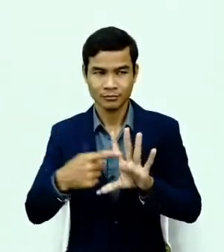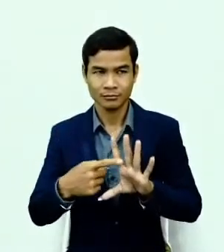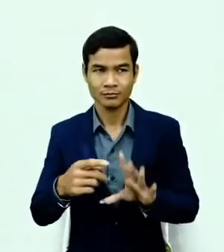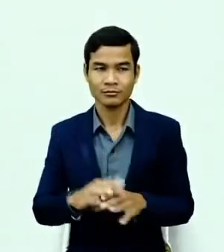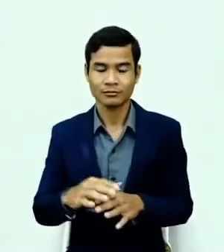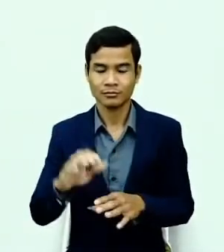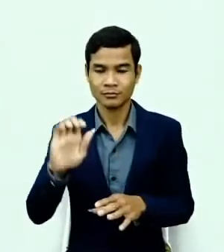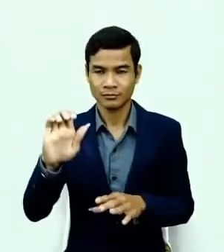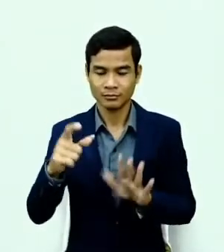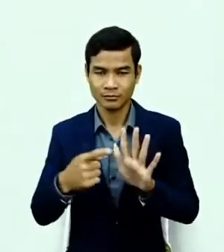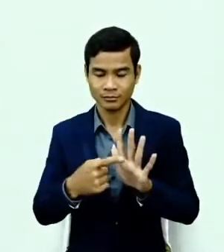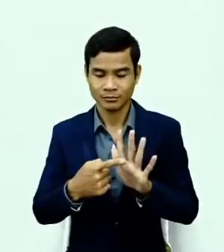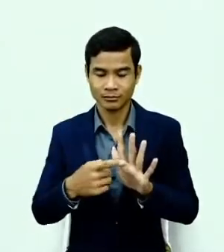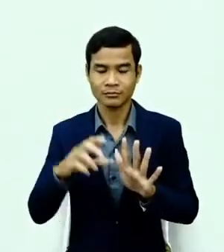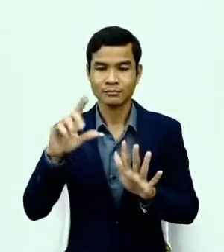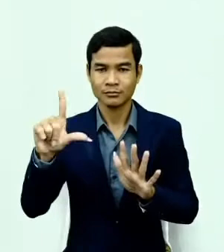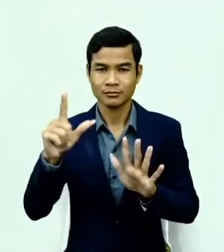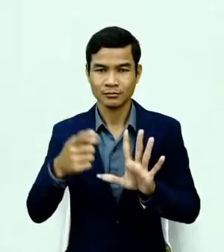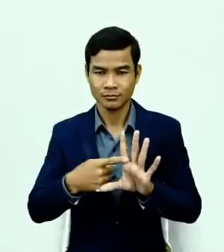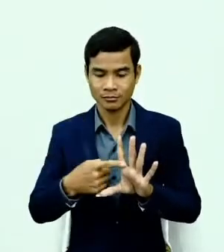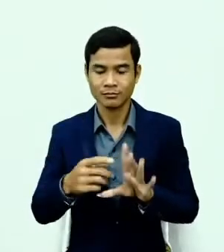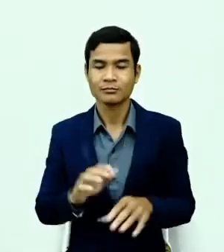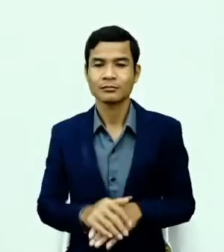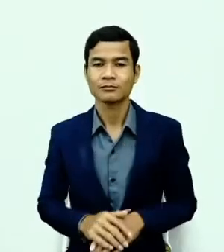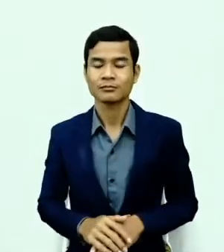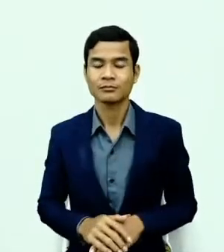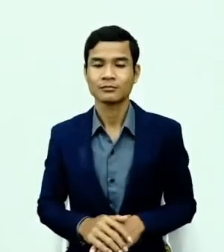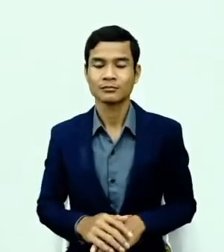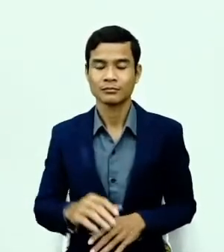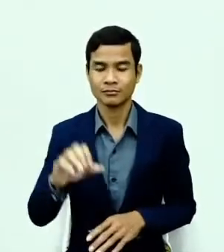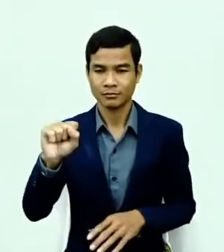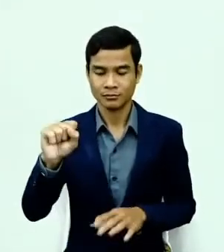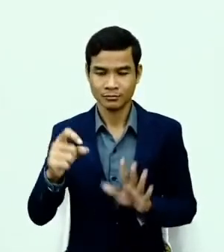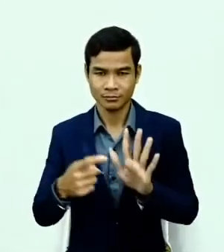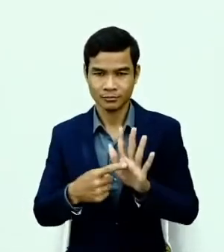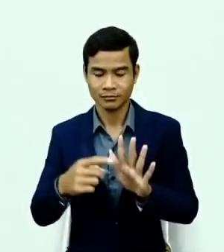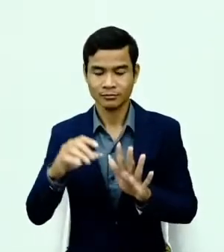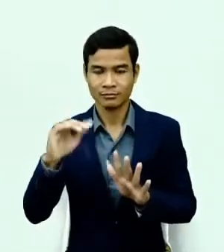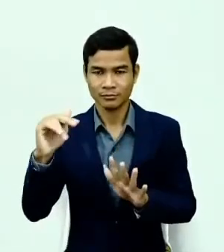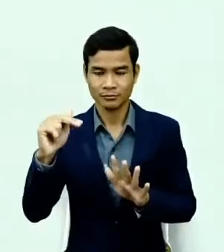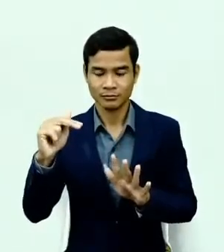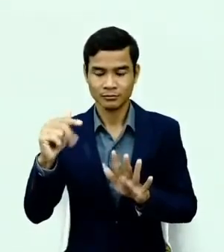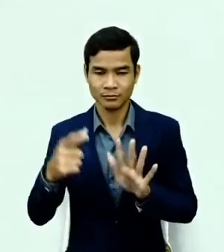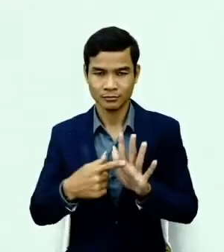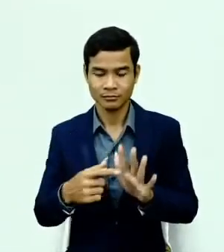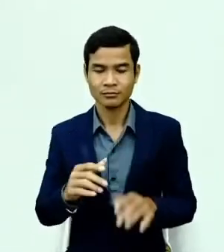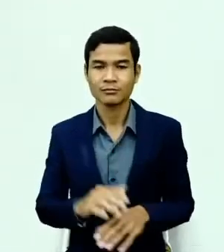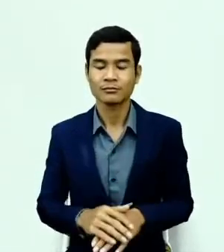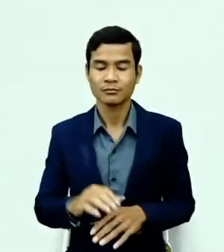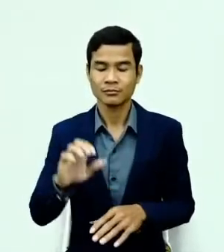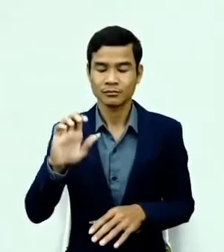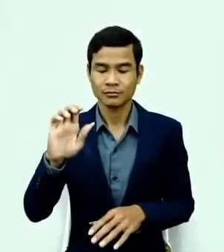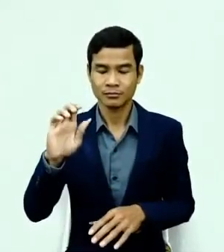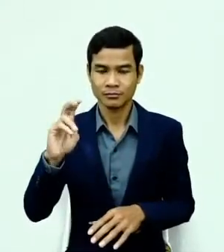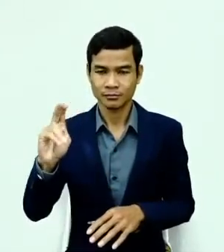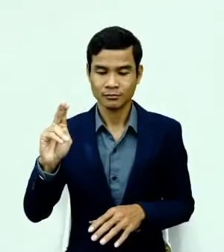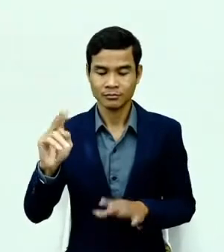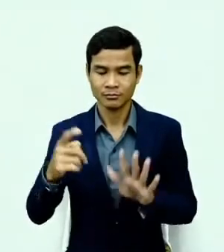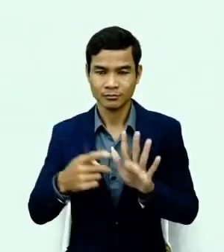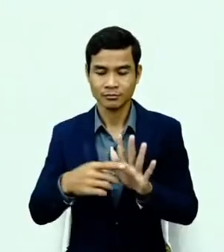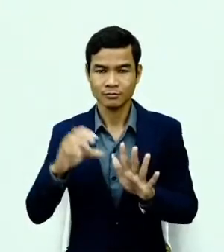ចើជឺតើតឺលើ